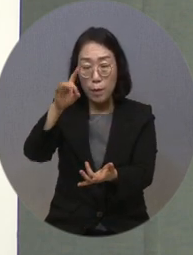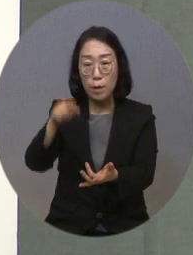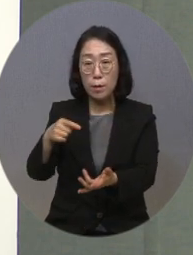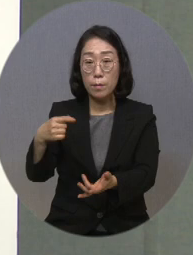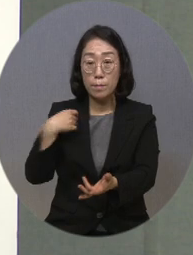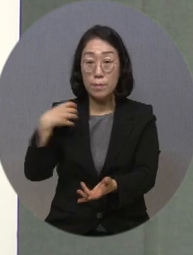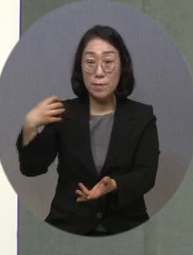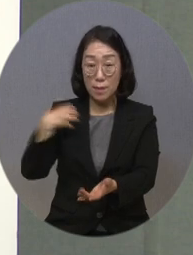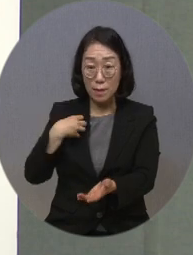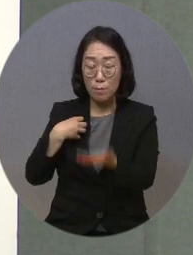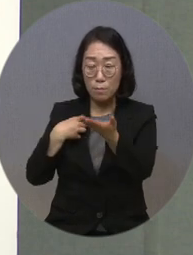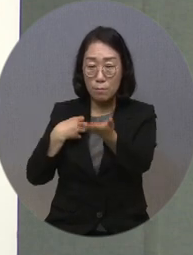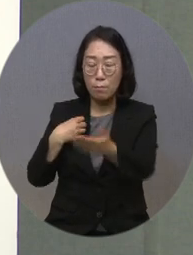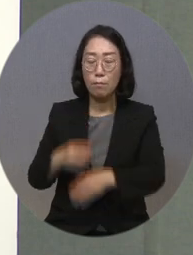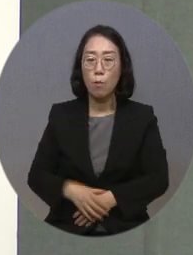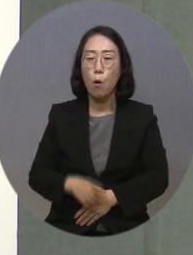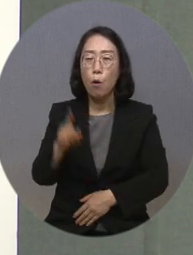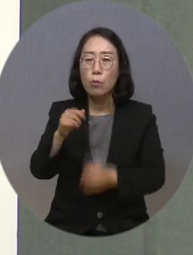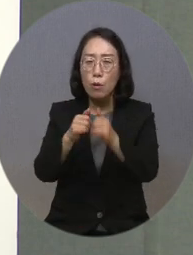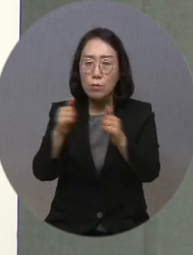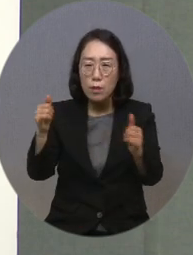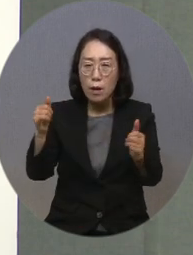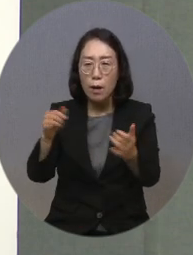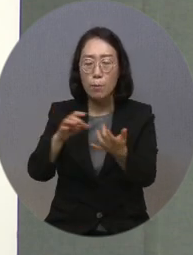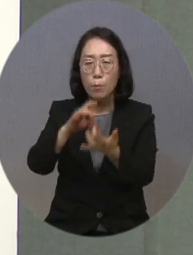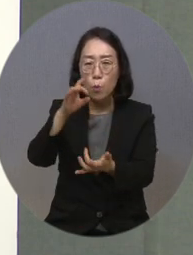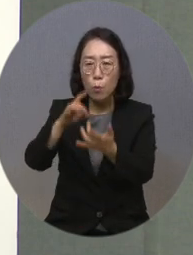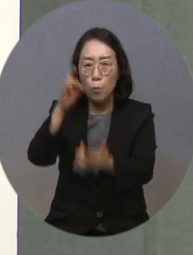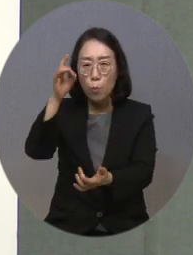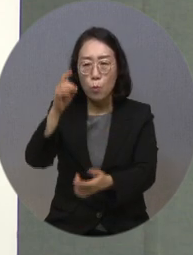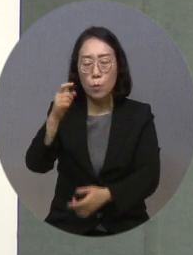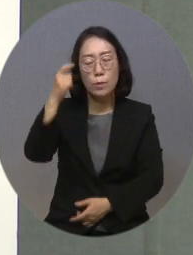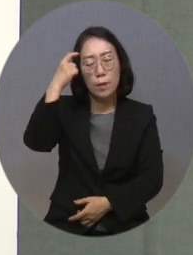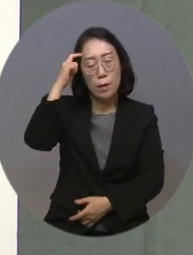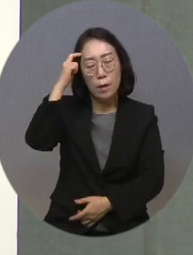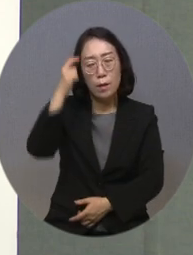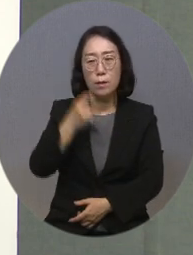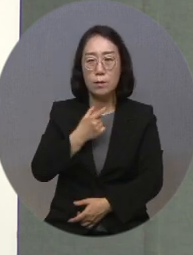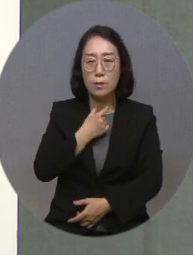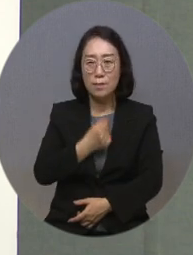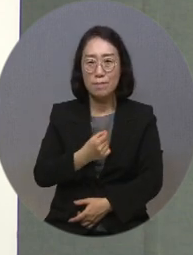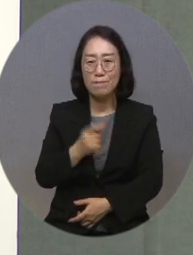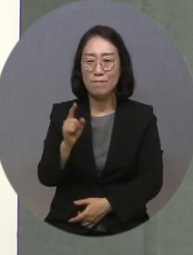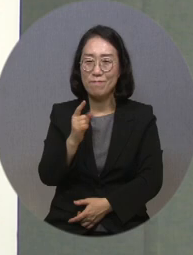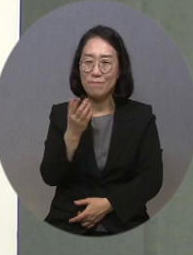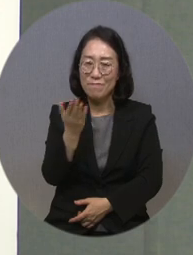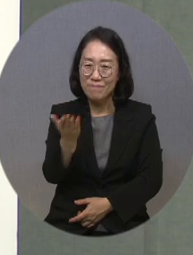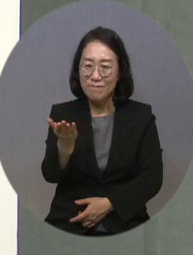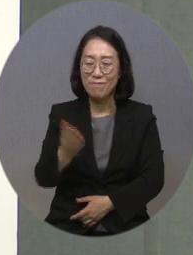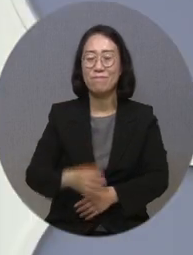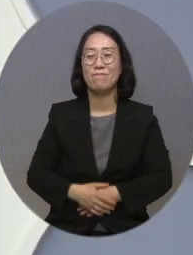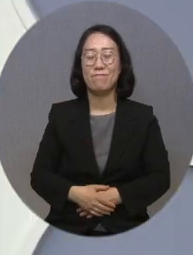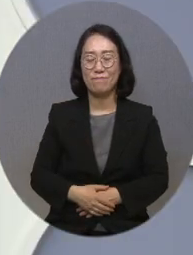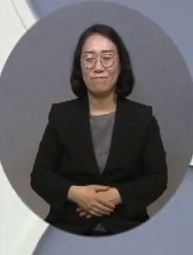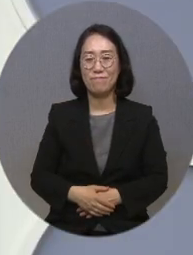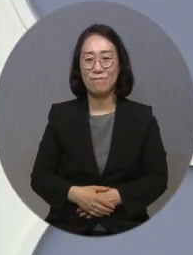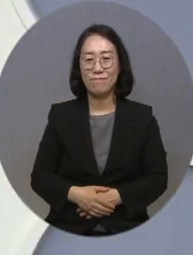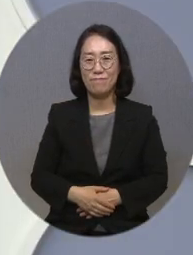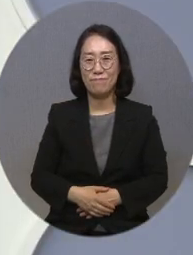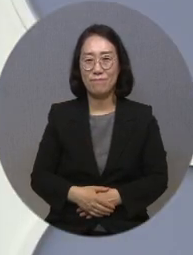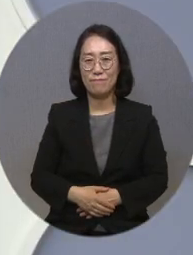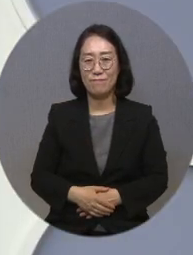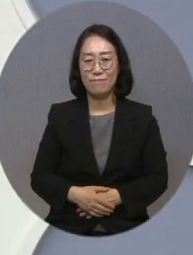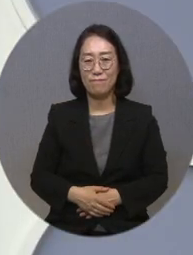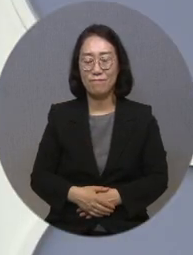같아요. 되게 어떤 분들을 주로 머리에 두고 선정을 하실 건가요? 글쎄요. 지금 여러 가지를